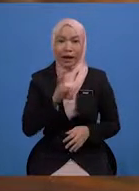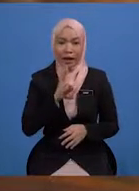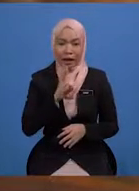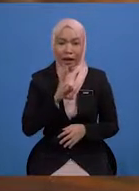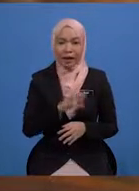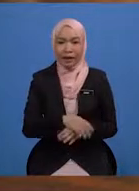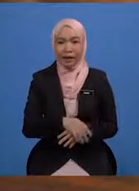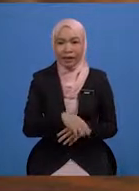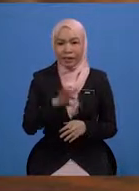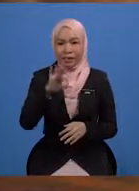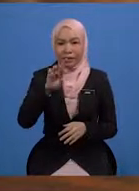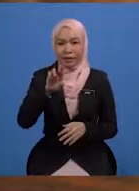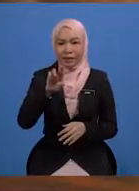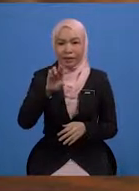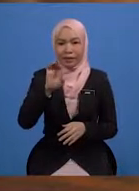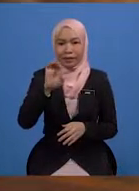tempera.